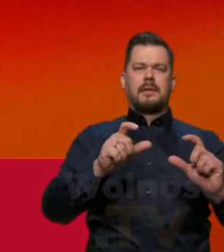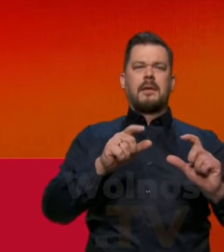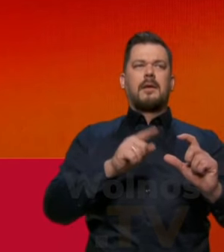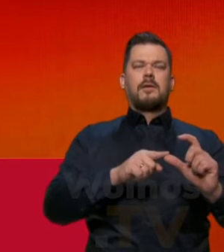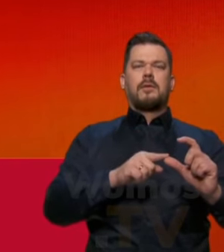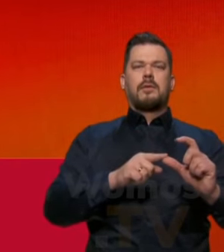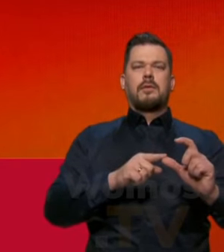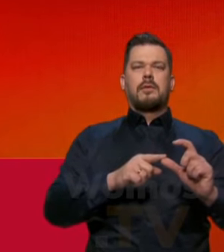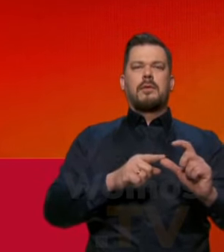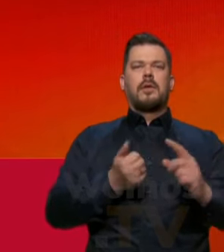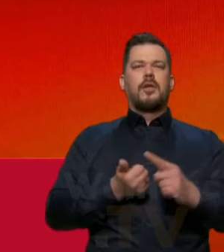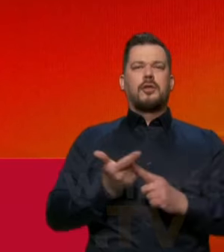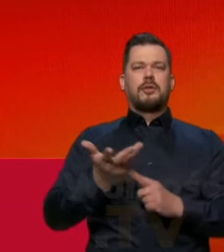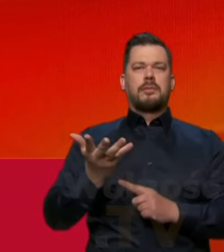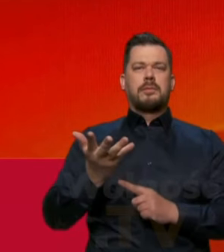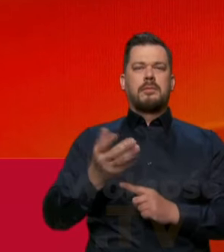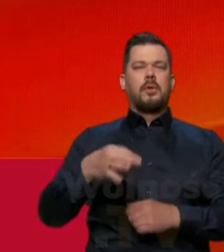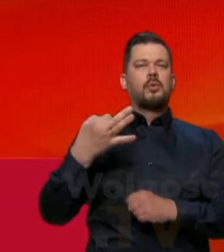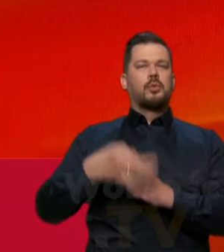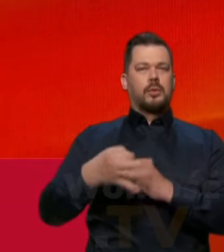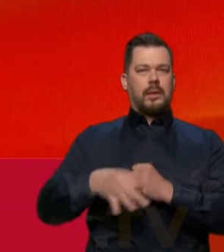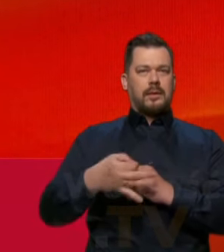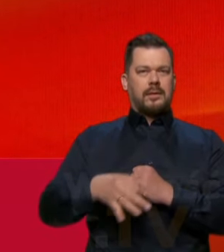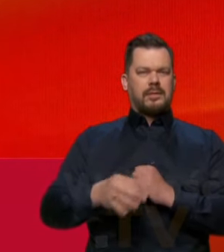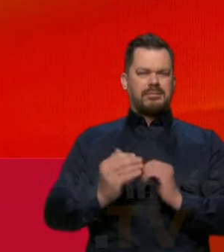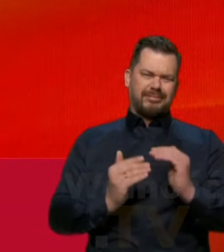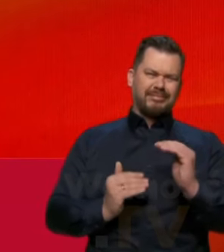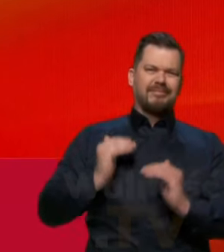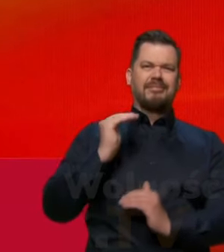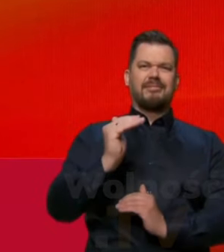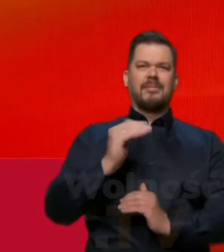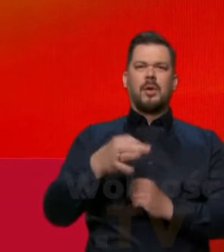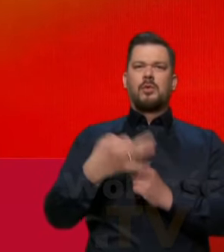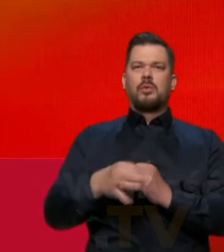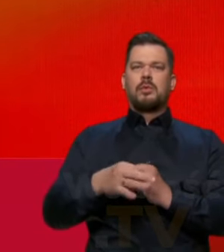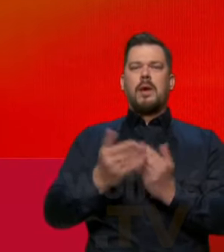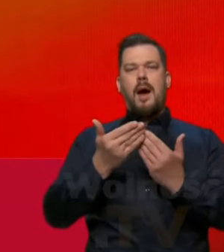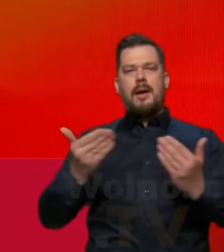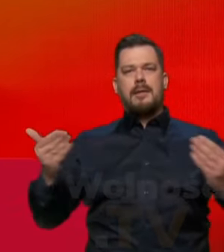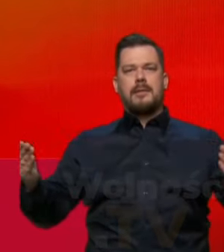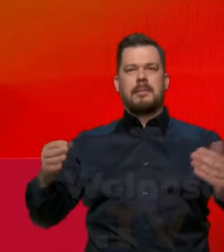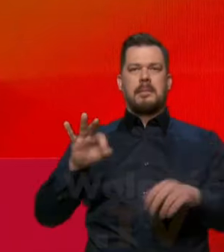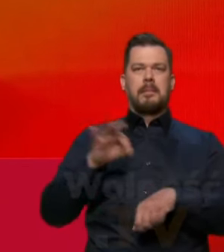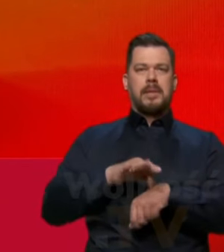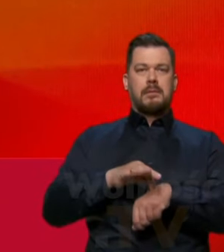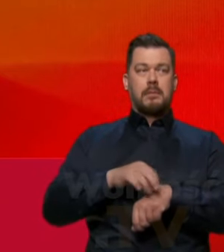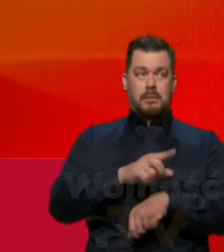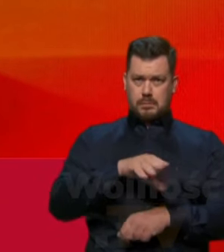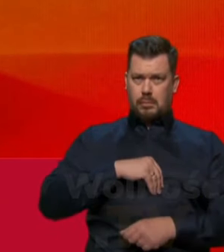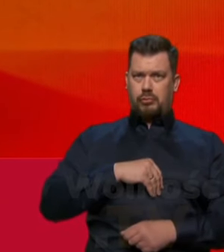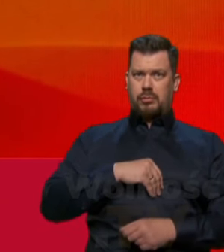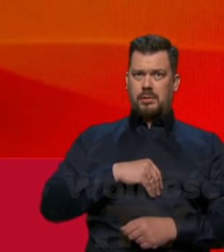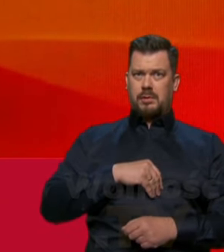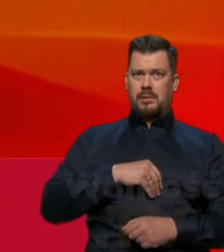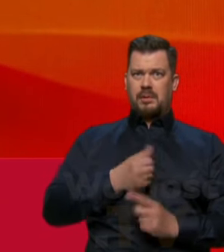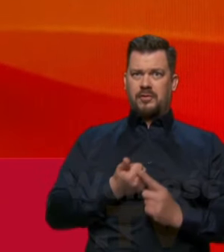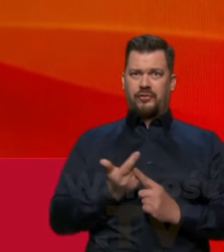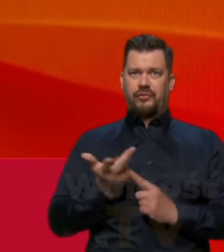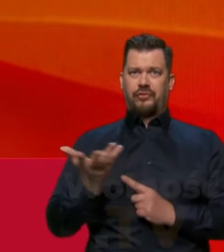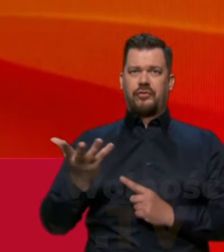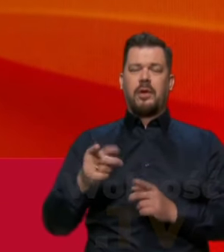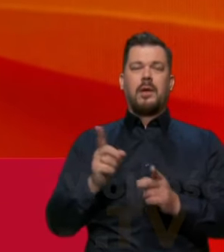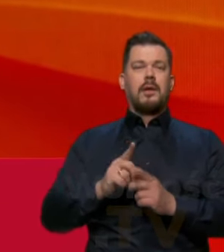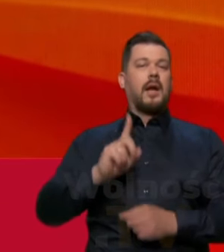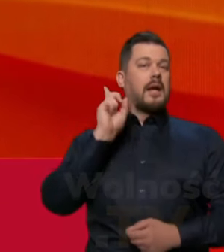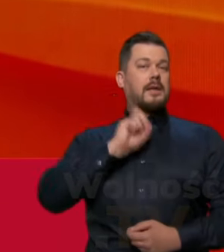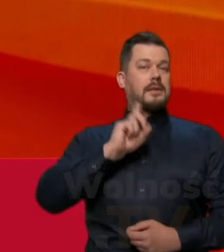liczby studentów, którzy studiują w akademiach medycznych, może zwiększyć liczbę